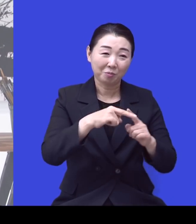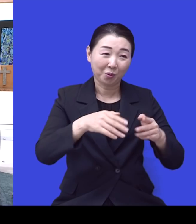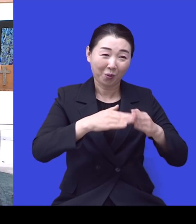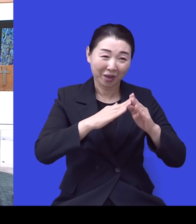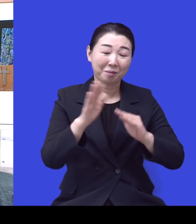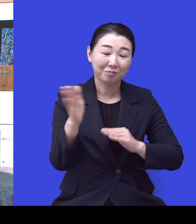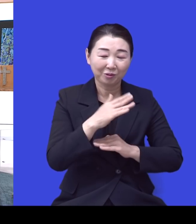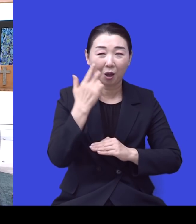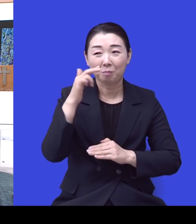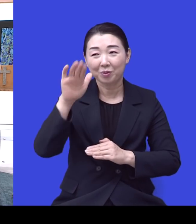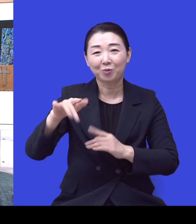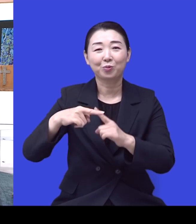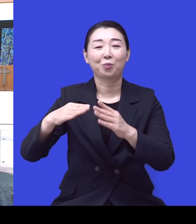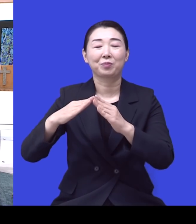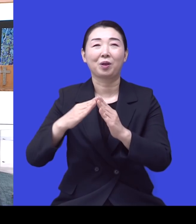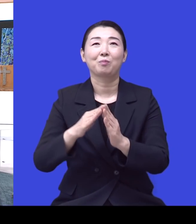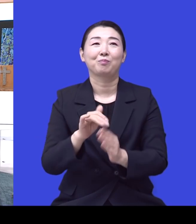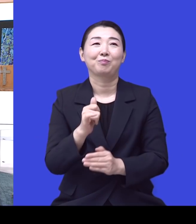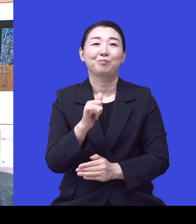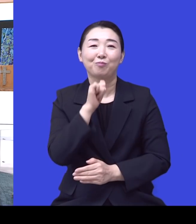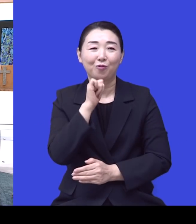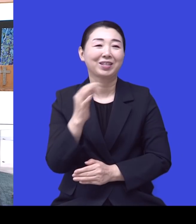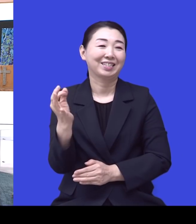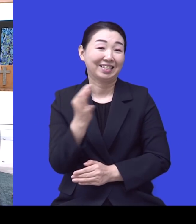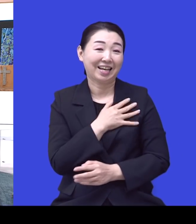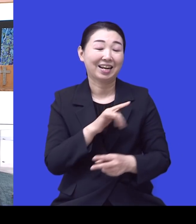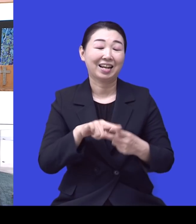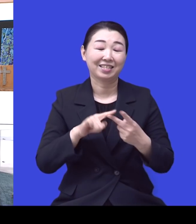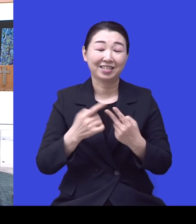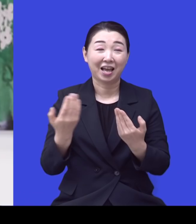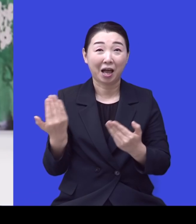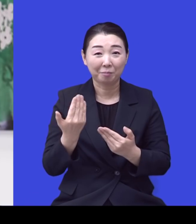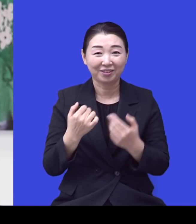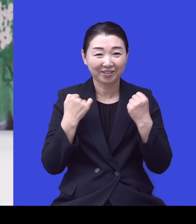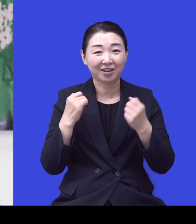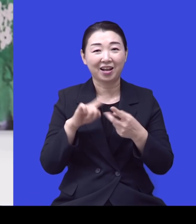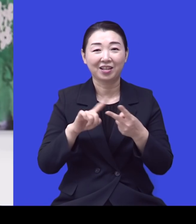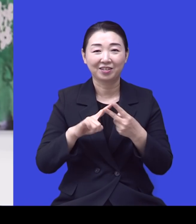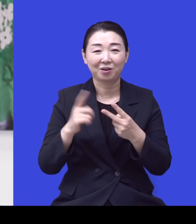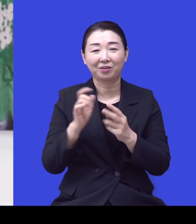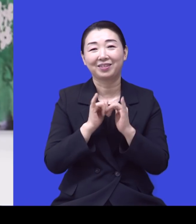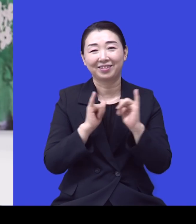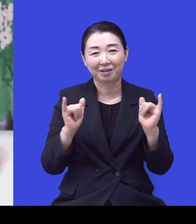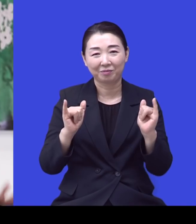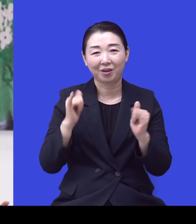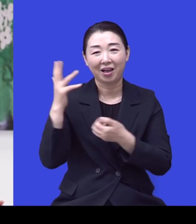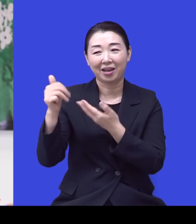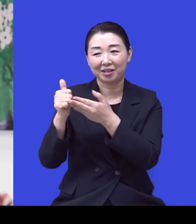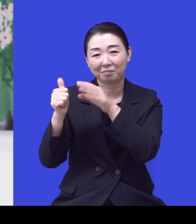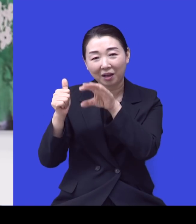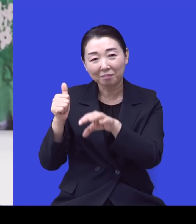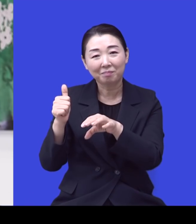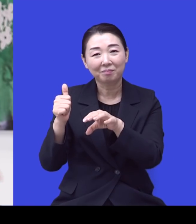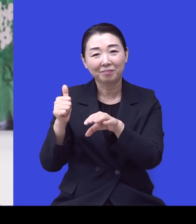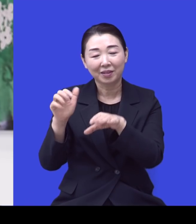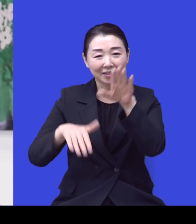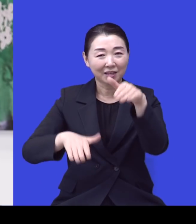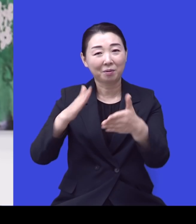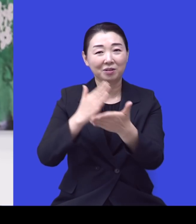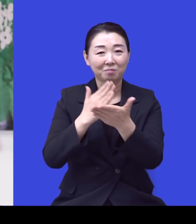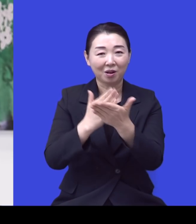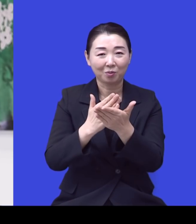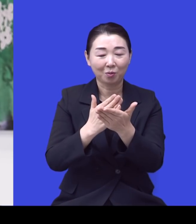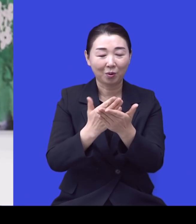교회까지 부하든지 가난하든지 아프든지 건강하든지 그 어떤 사람도 하나님 앞에서 차별하지